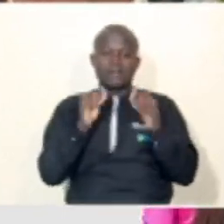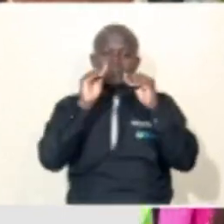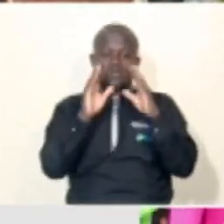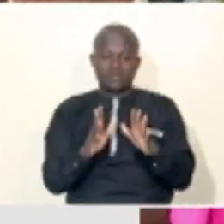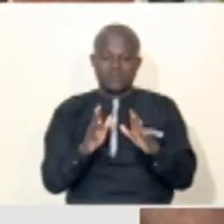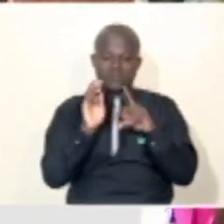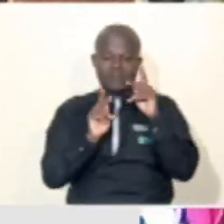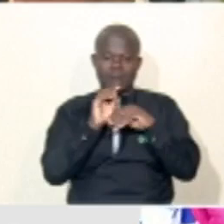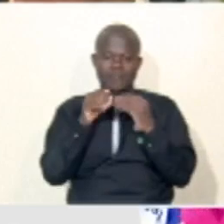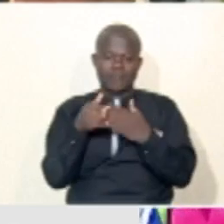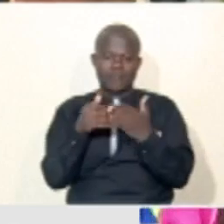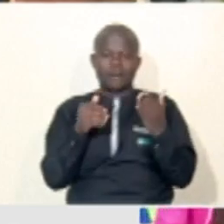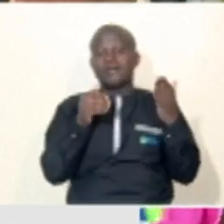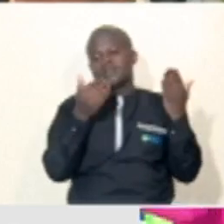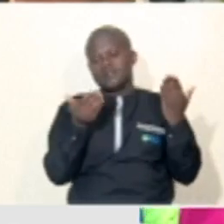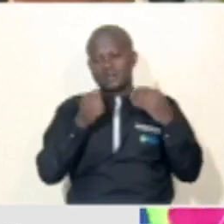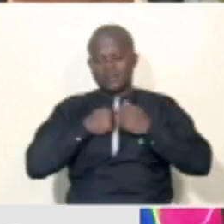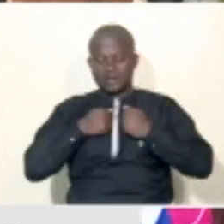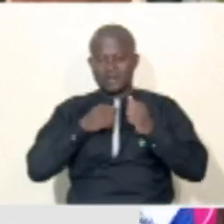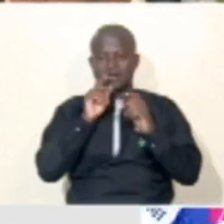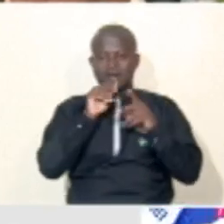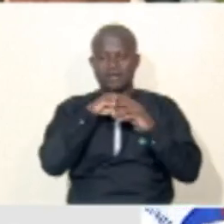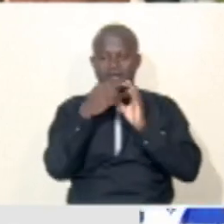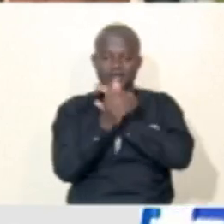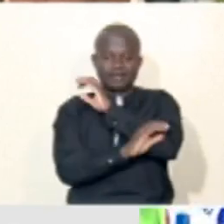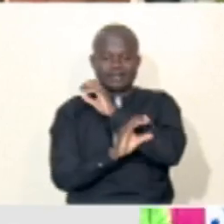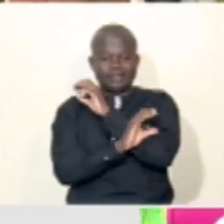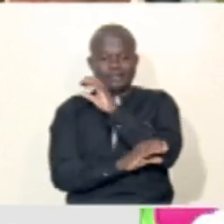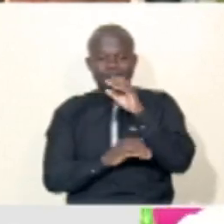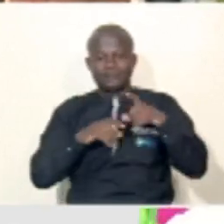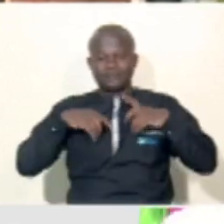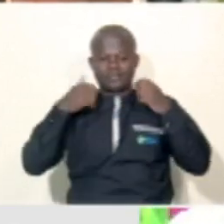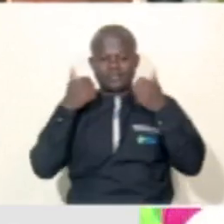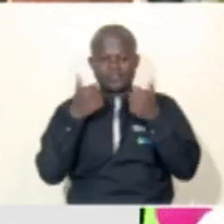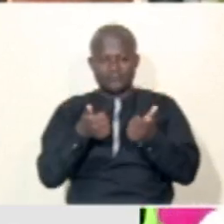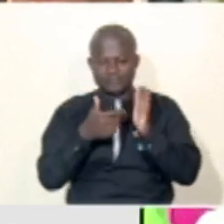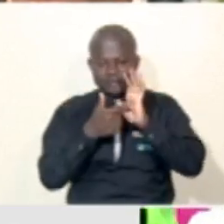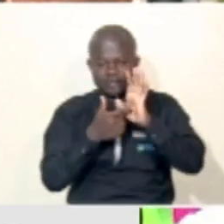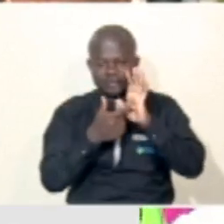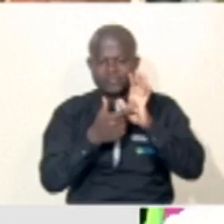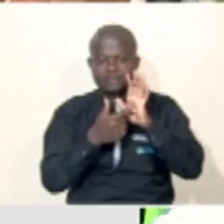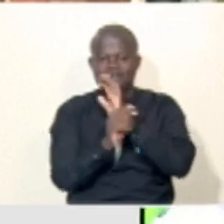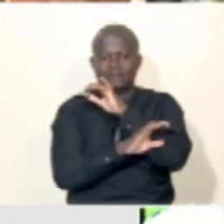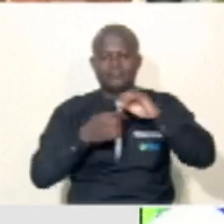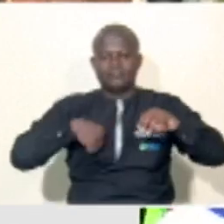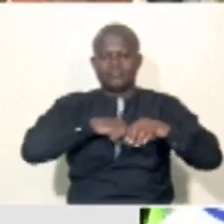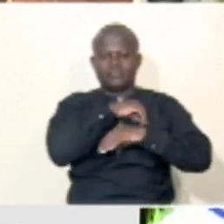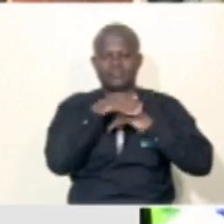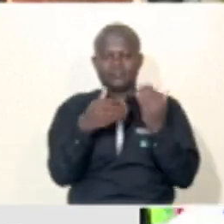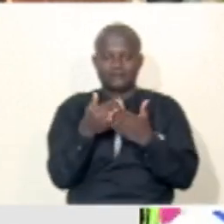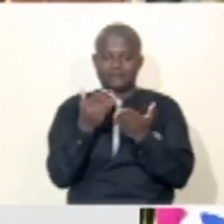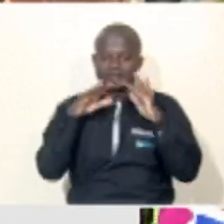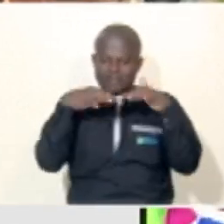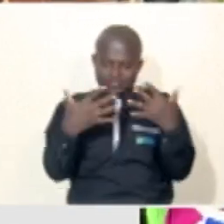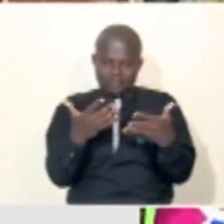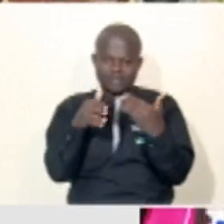Kwigisha abantu usibye n'abanyarwanda ariko n'abanyamahanga umwanya mwiza wo kwerekana ko igihugu cyacu uko gisa,